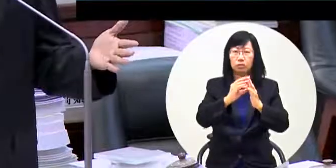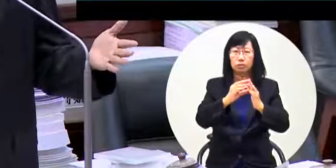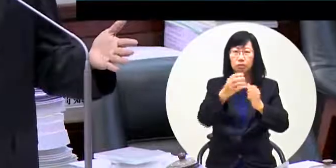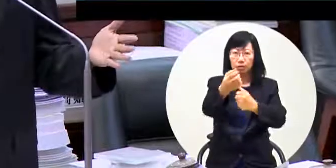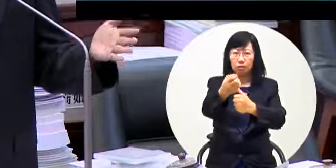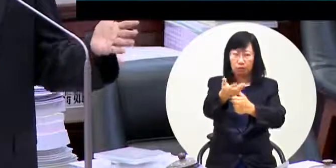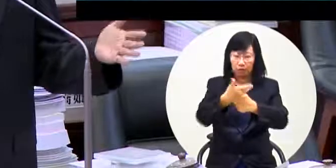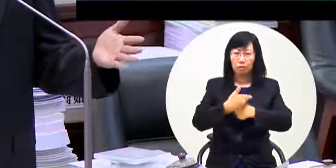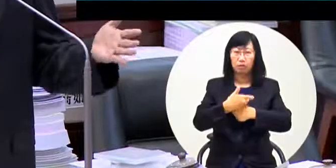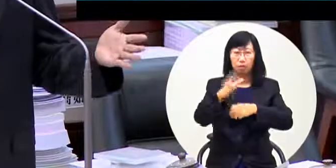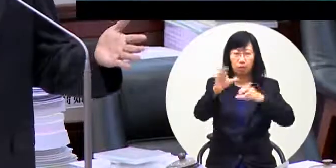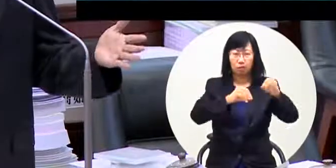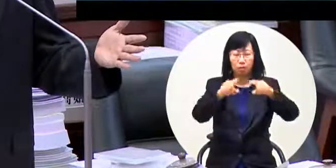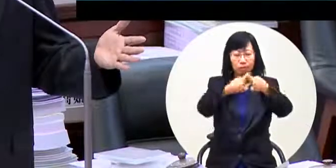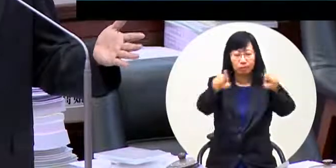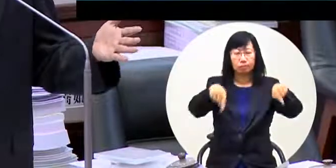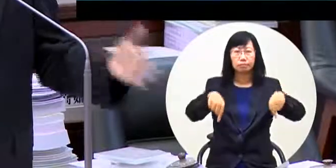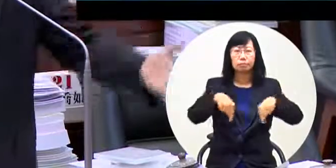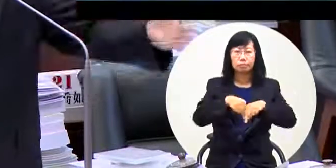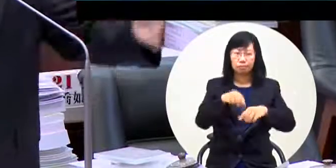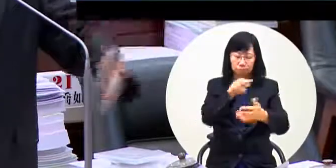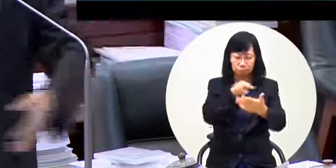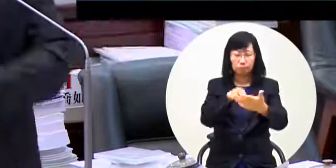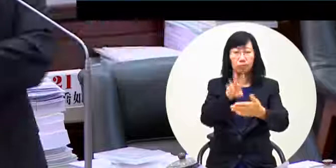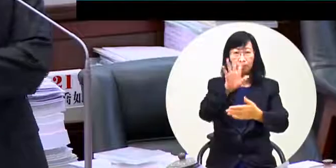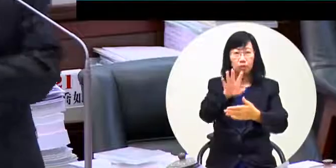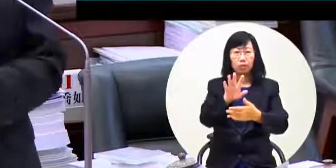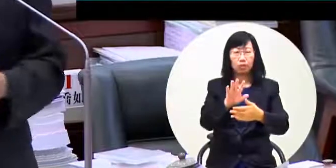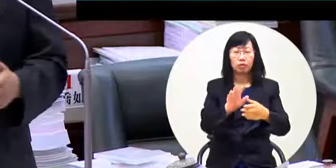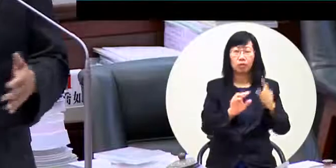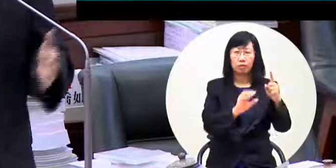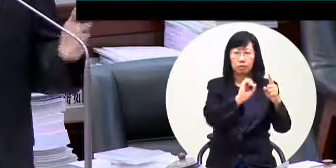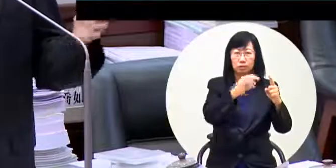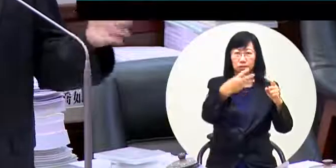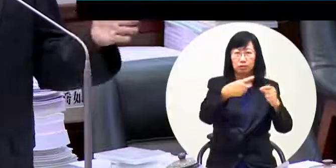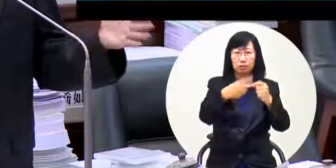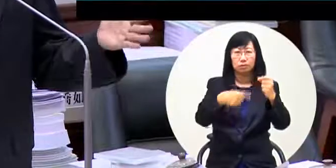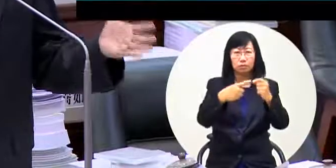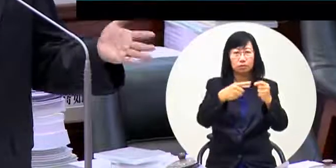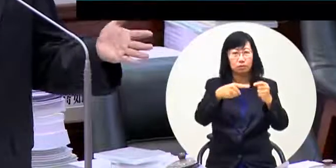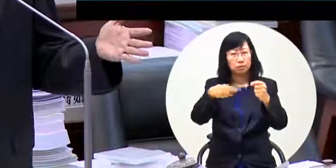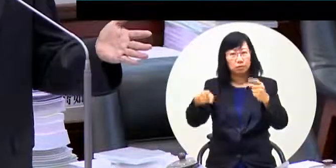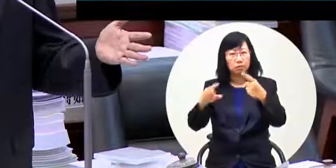料里面为1003年到1005年，这个